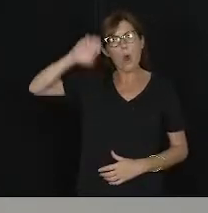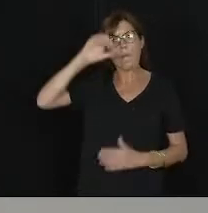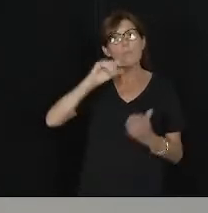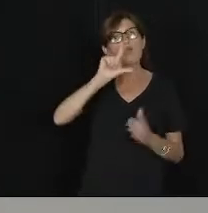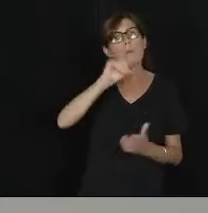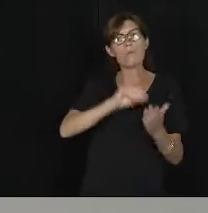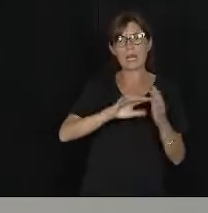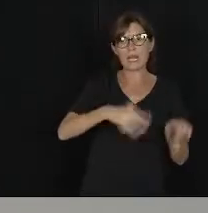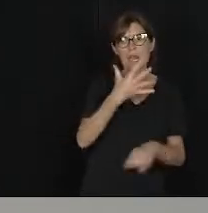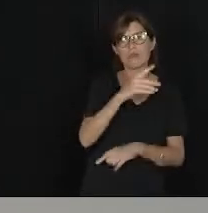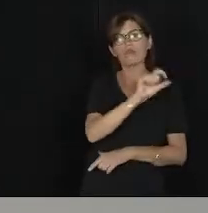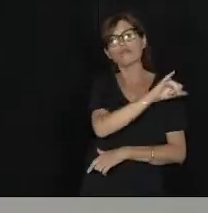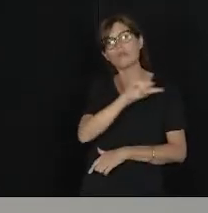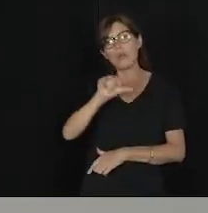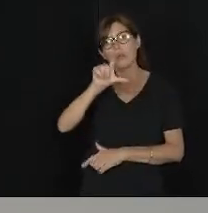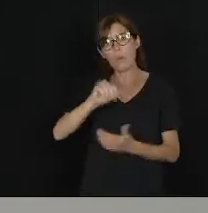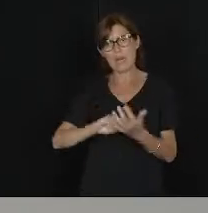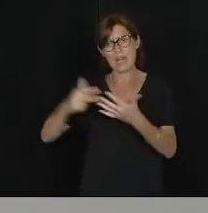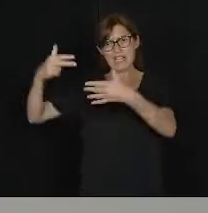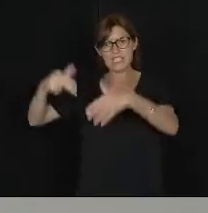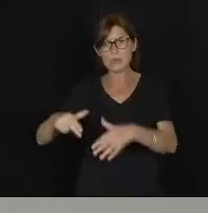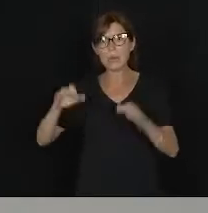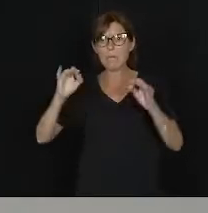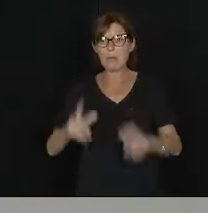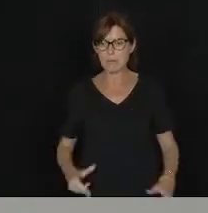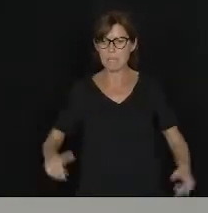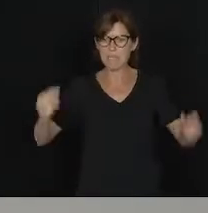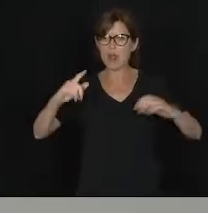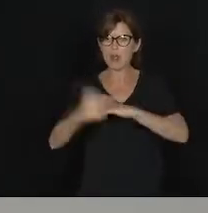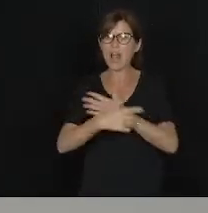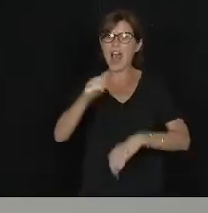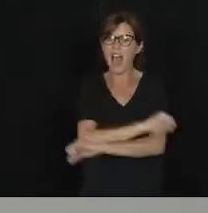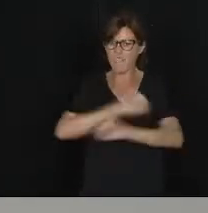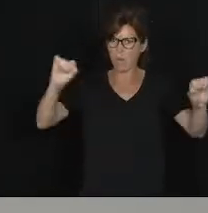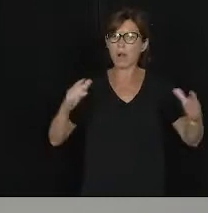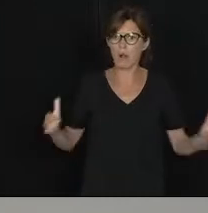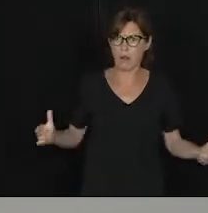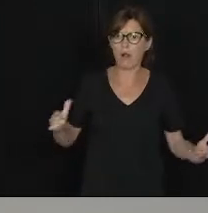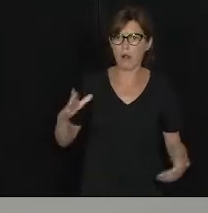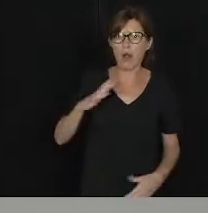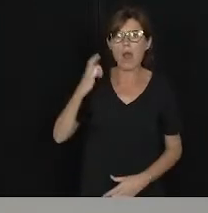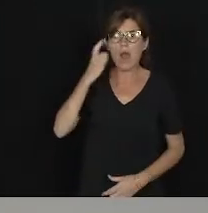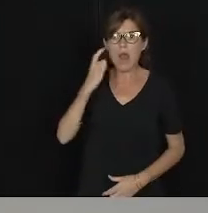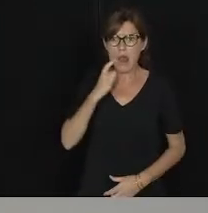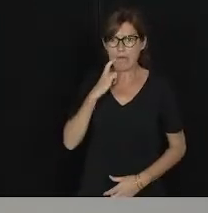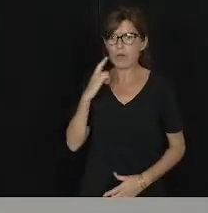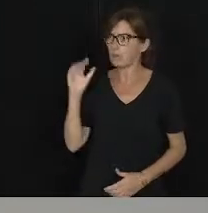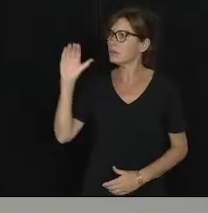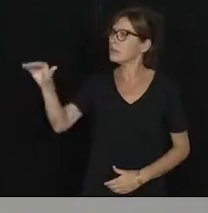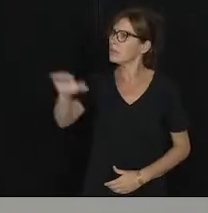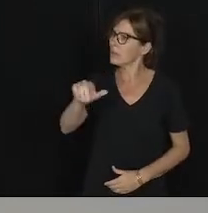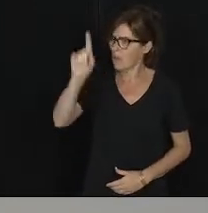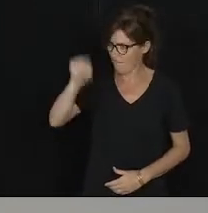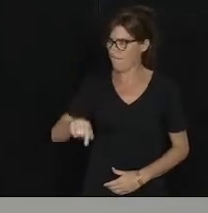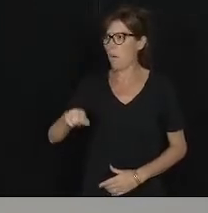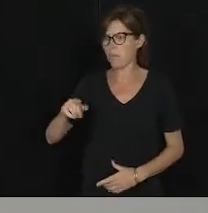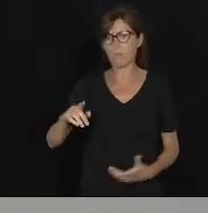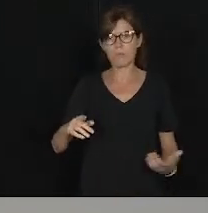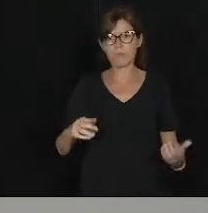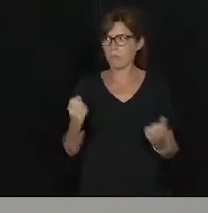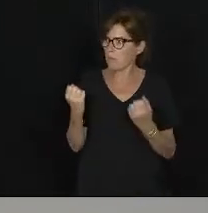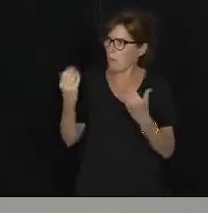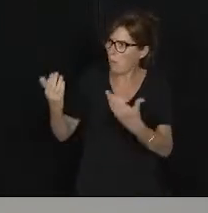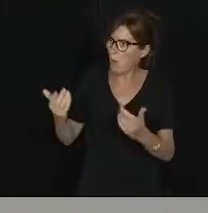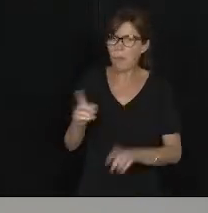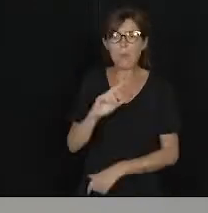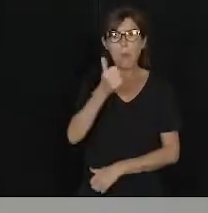2015 à 2018, c'est en France que les injonctions au partage du deuil des élèves fut la plus forte. Par exemple, la première minute de